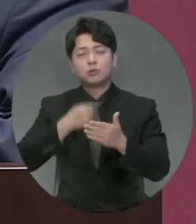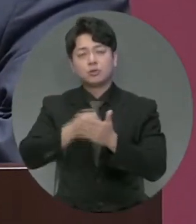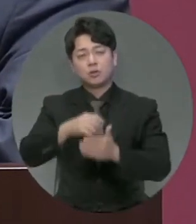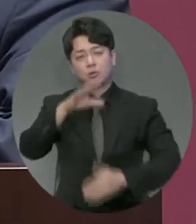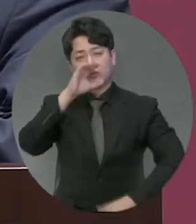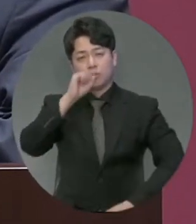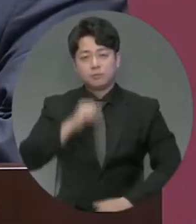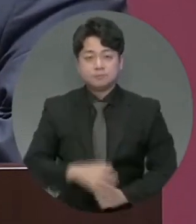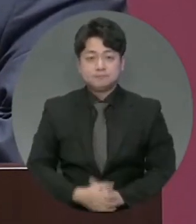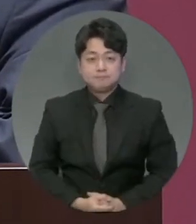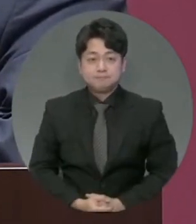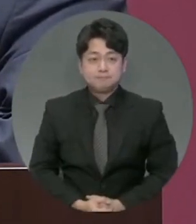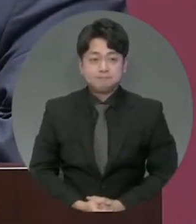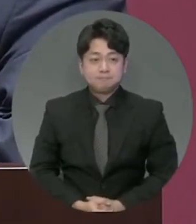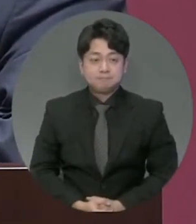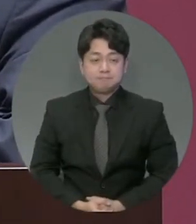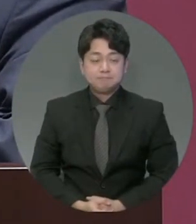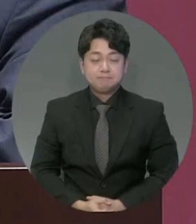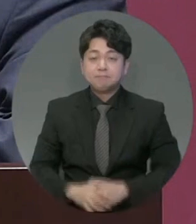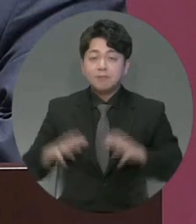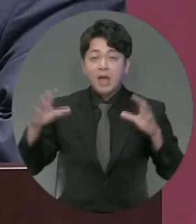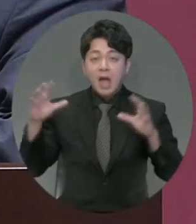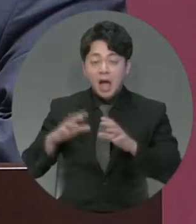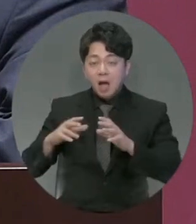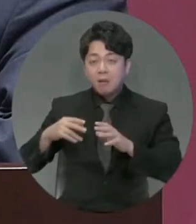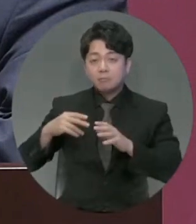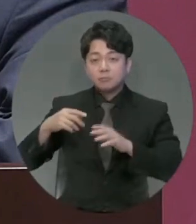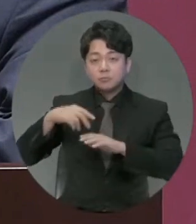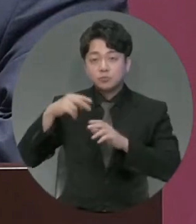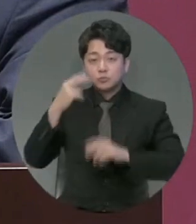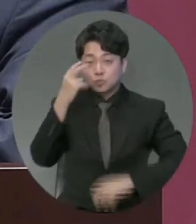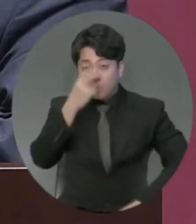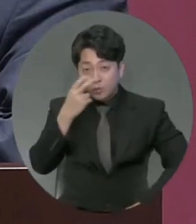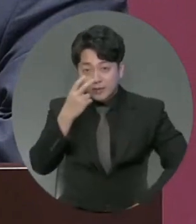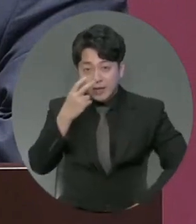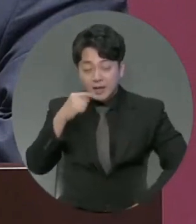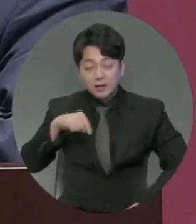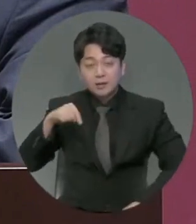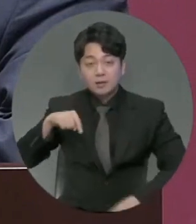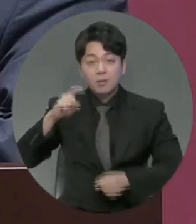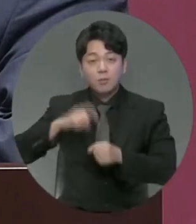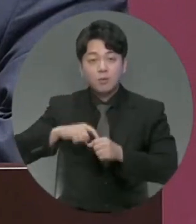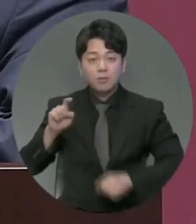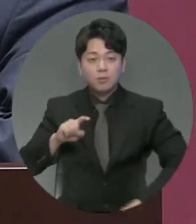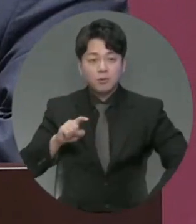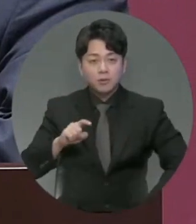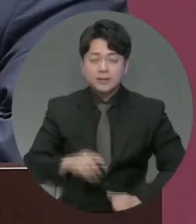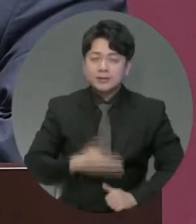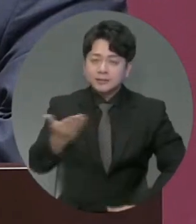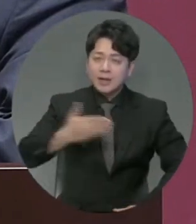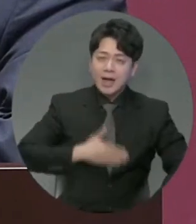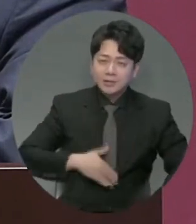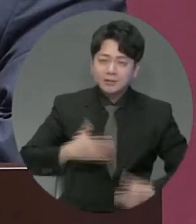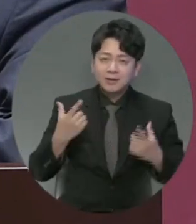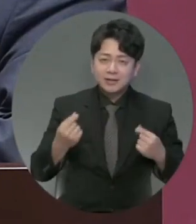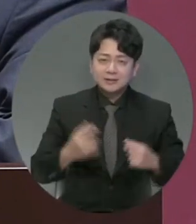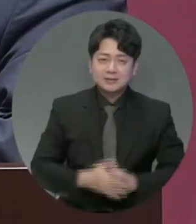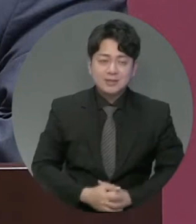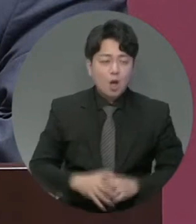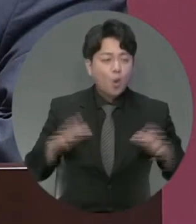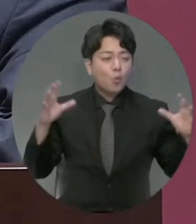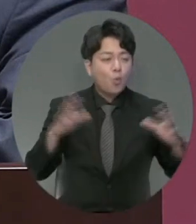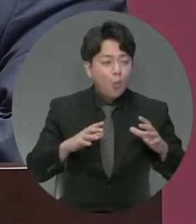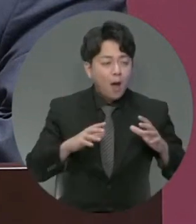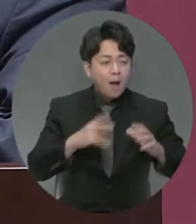수사의 차이가 뭡니까? 합심조사는 뭐 대공 용의점, 뭐 우리 김 의원님도 잘 아시다시피 통합방위법에 따라서